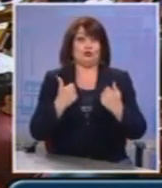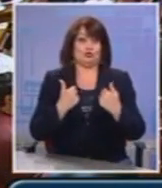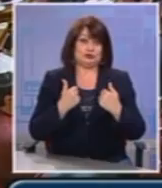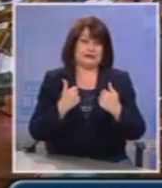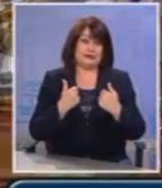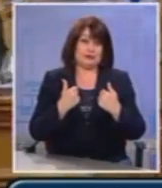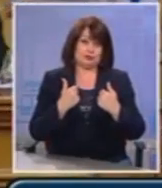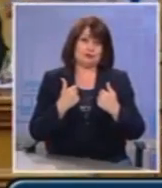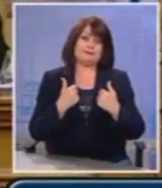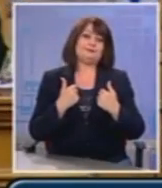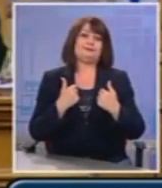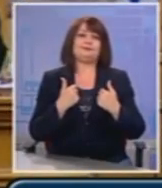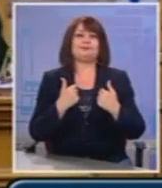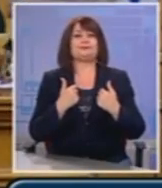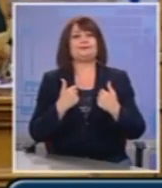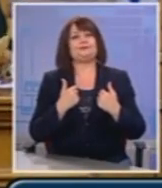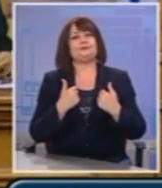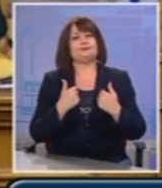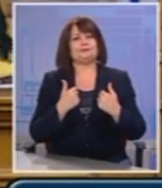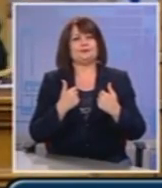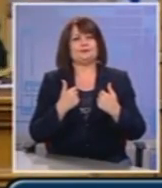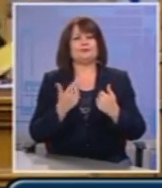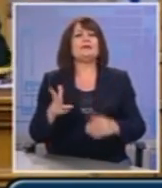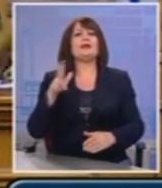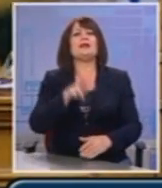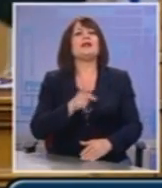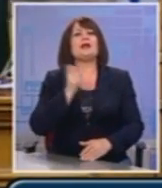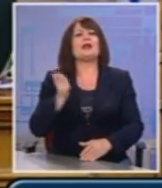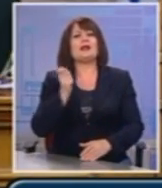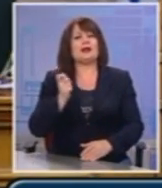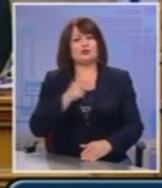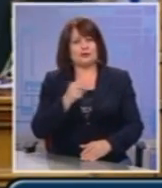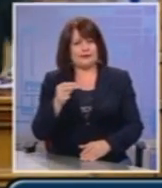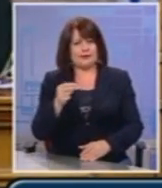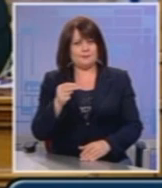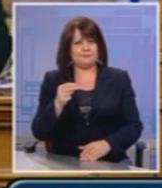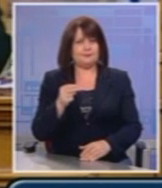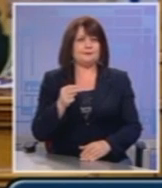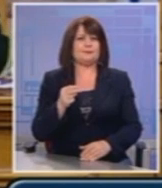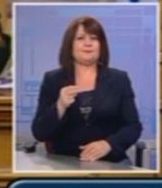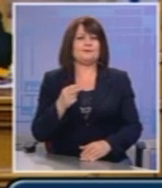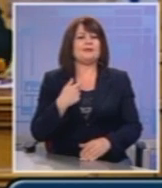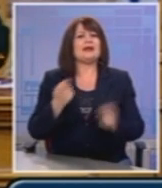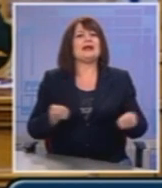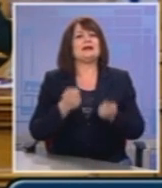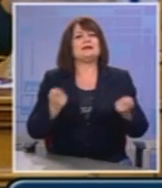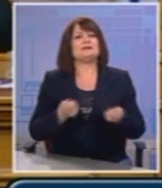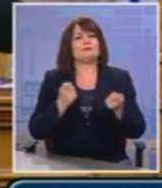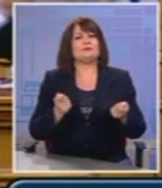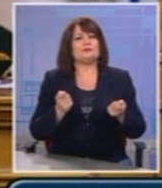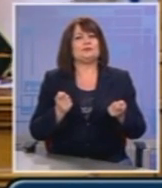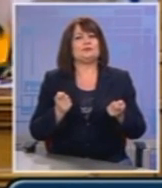γνωρίζω από τη διάσταση του πορτογαλικού χρέους χρησιμοποιώντας και τον ίδιο